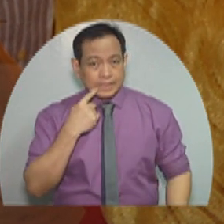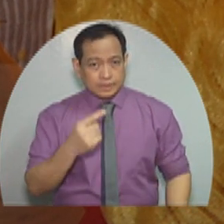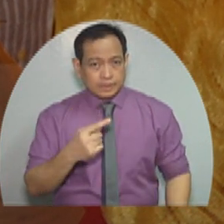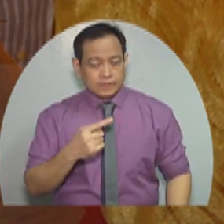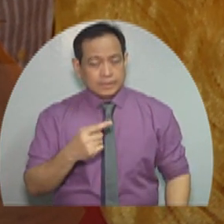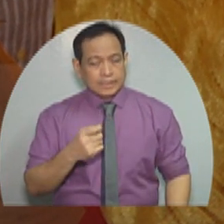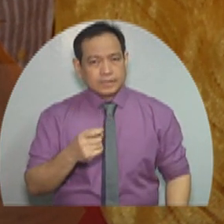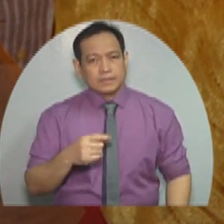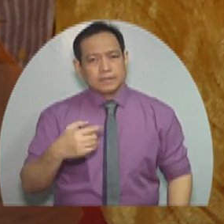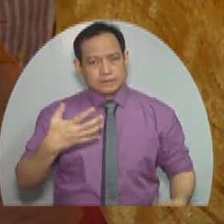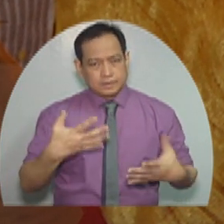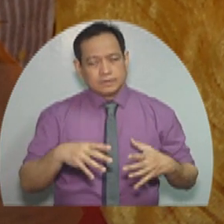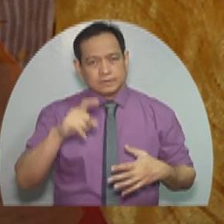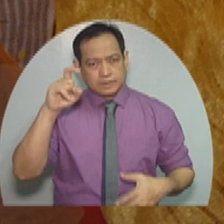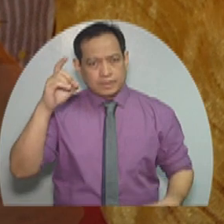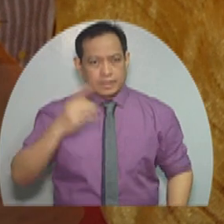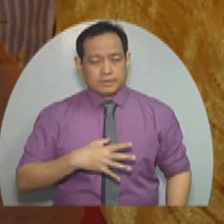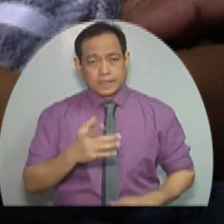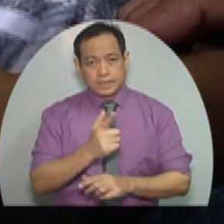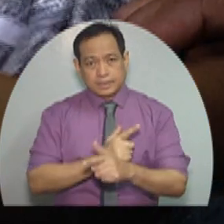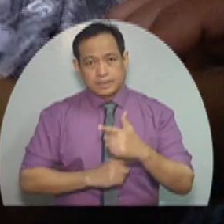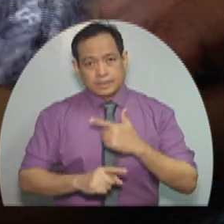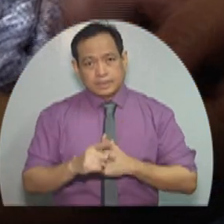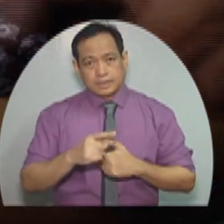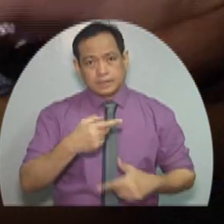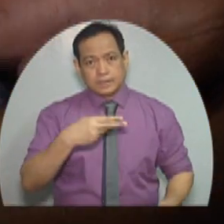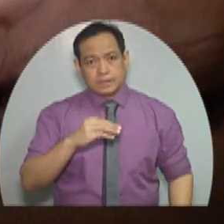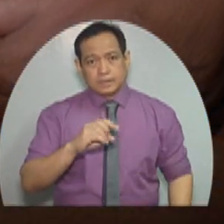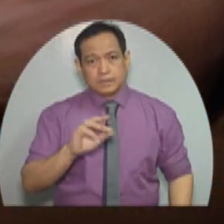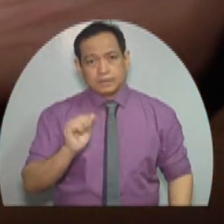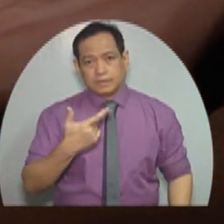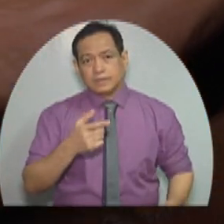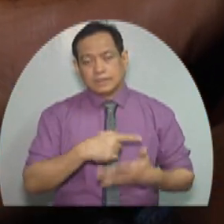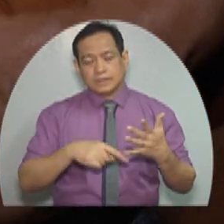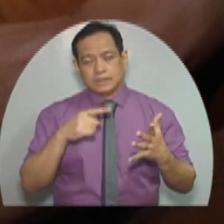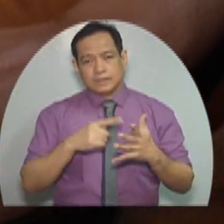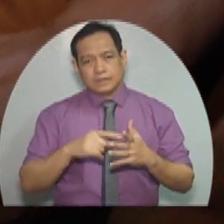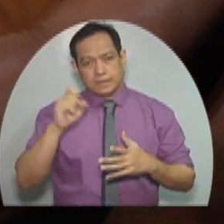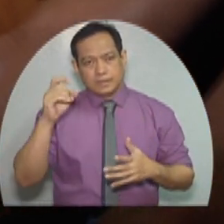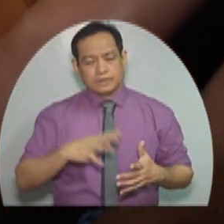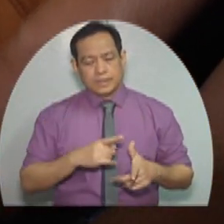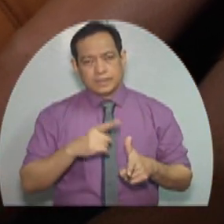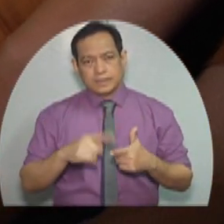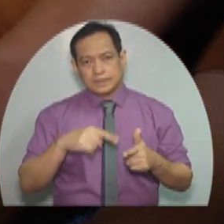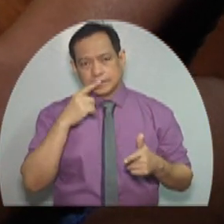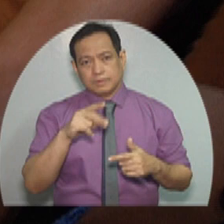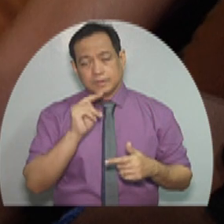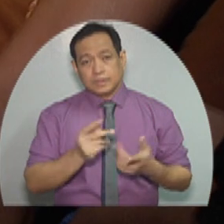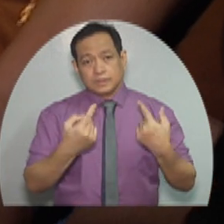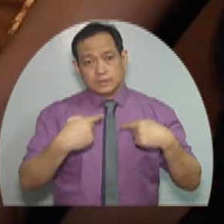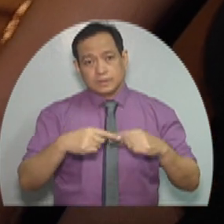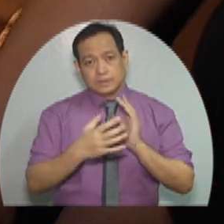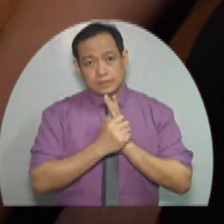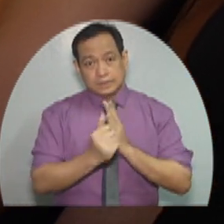sabay nagpa-x-ray na po ako sa binti. Hemorrhage ang kinalabasan ng x-ray niya at sinabihan din sila